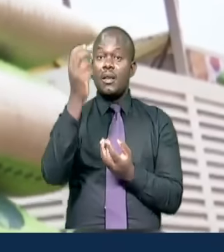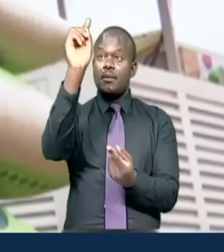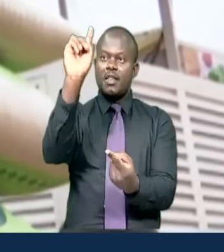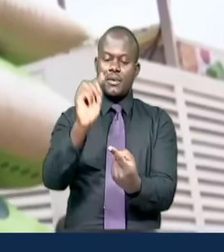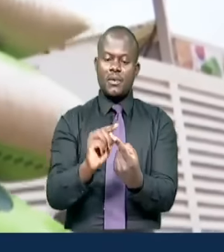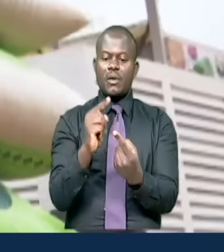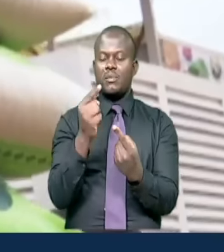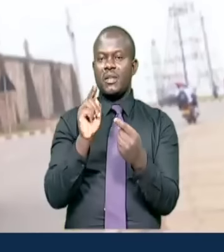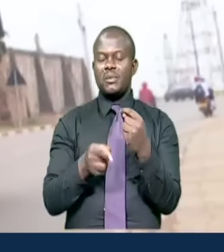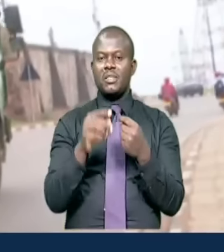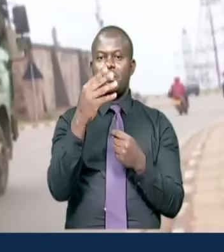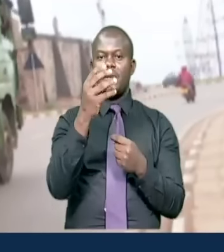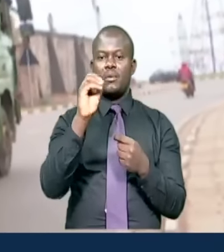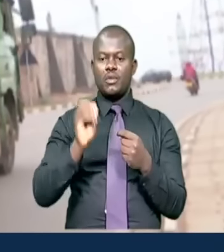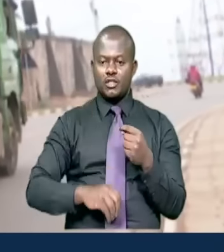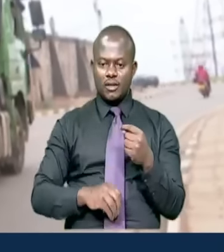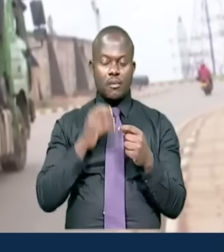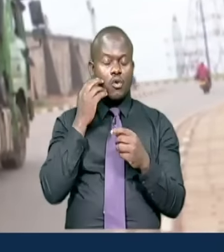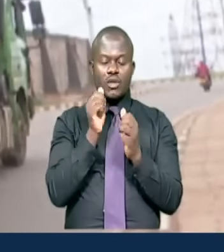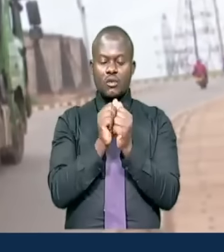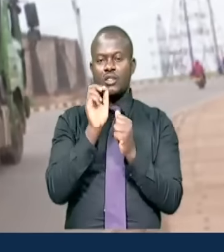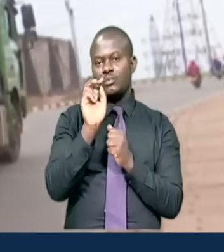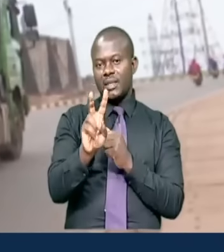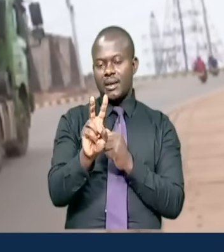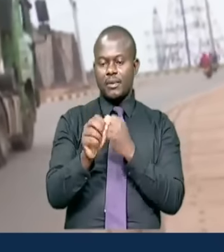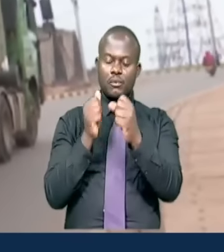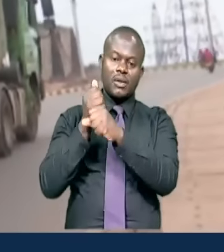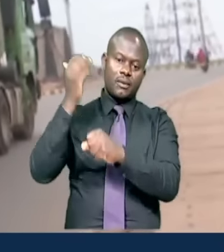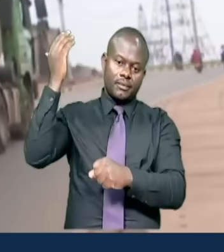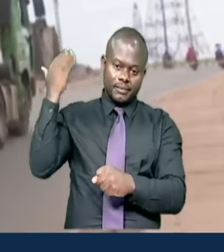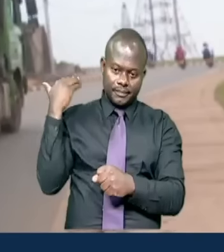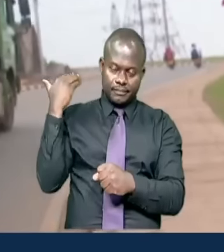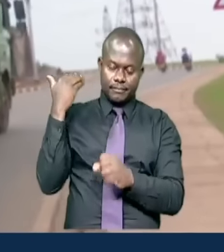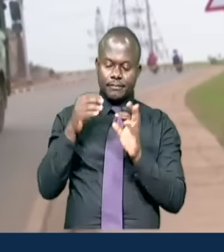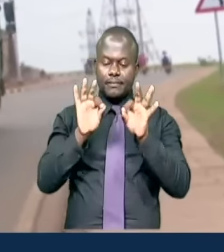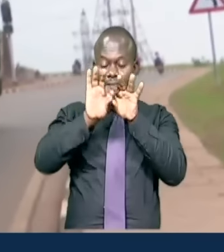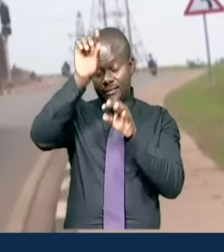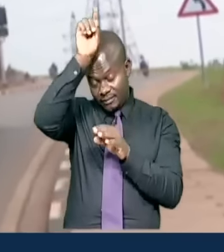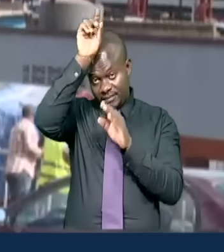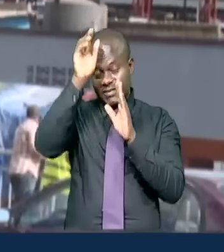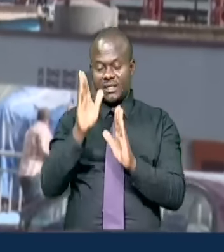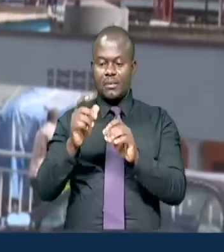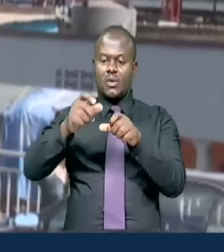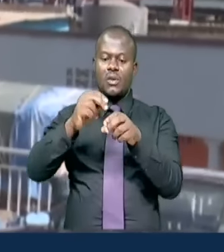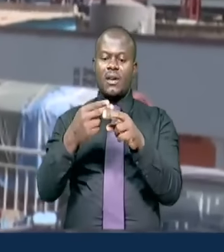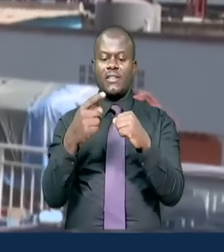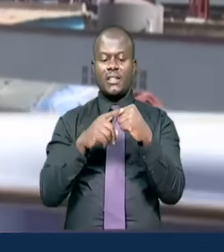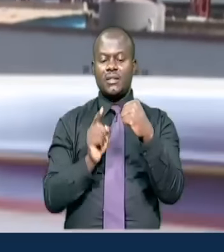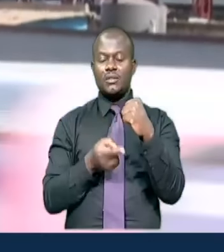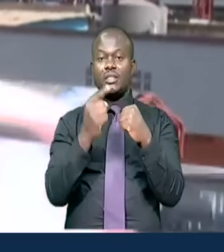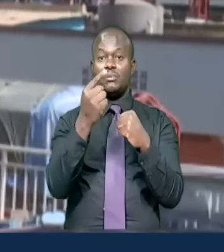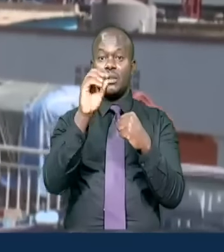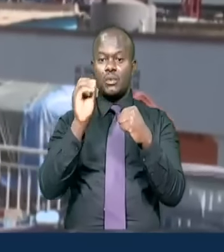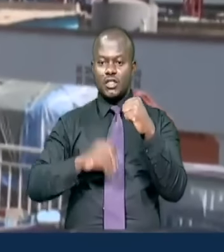byagabanutseho 1.4%. Mu kwezi kwa 12 umwaka ushize ibiciro byo mu cyaro byiyongereyeho